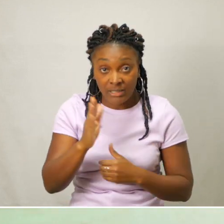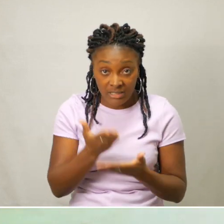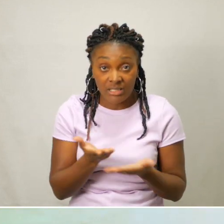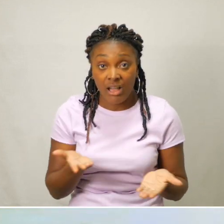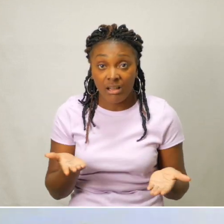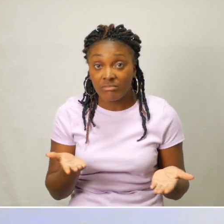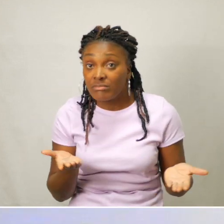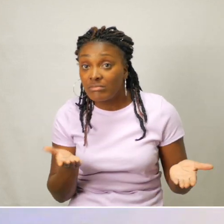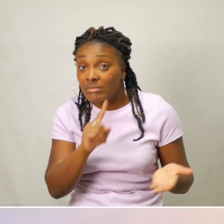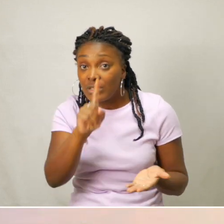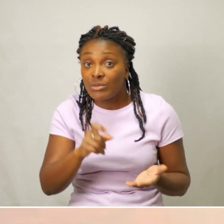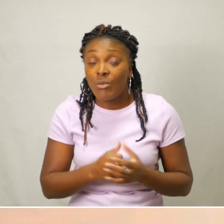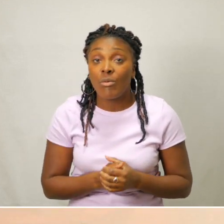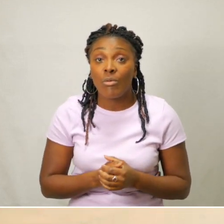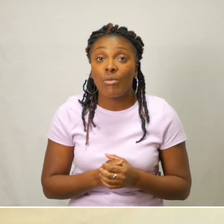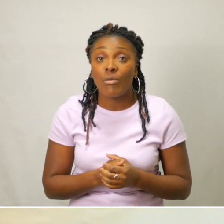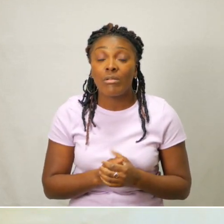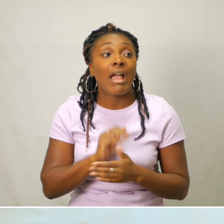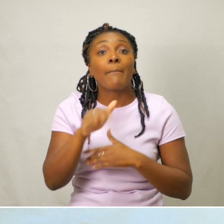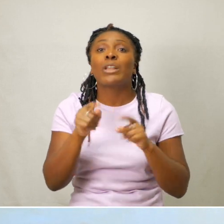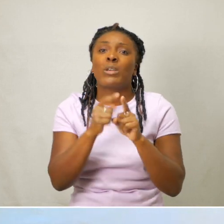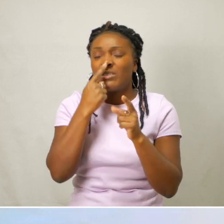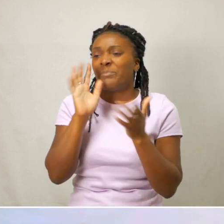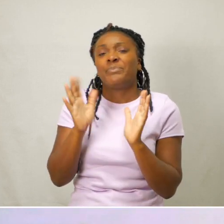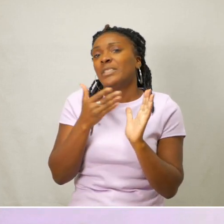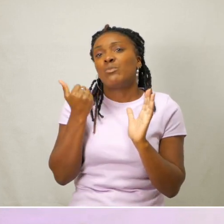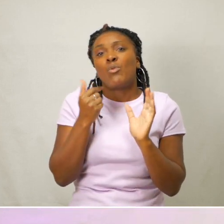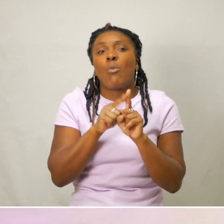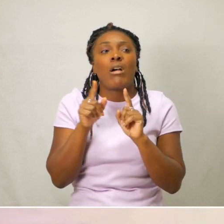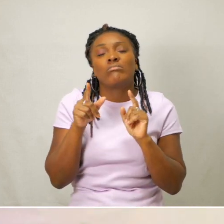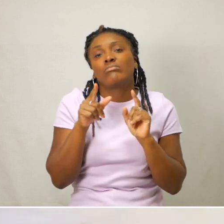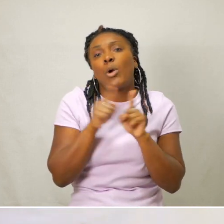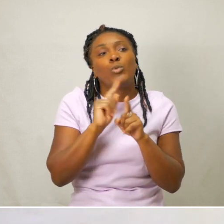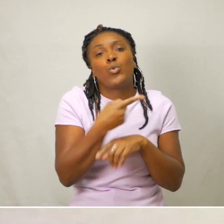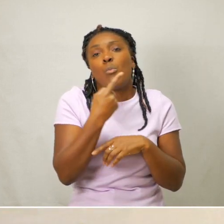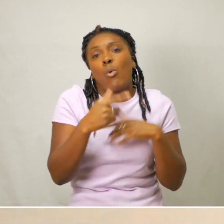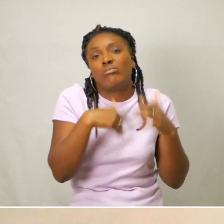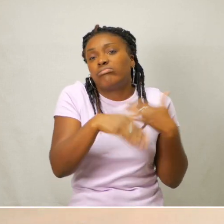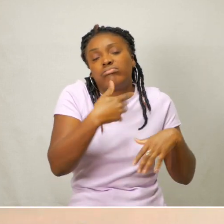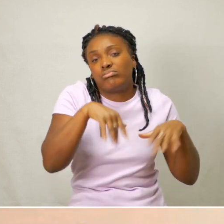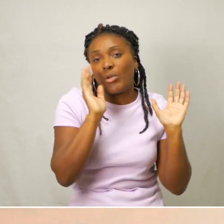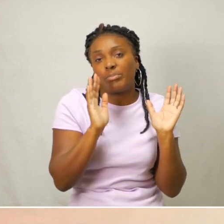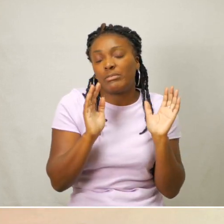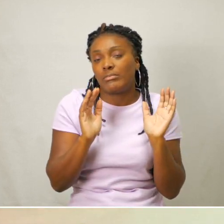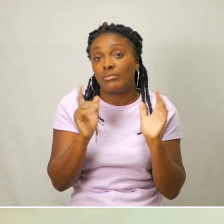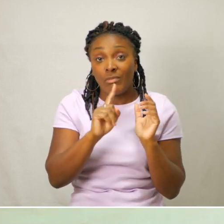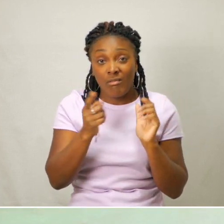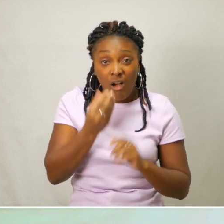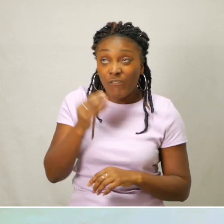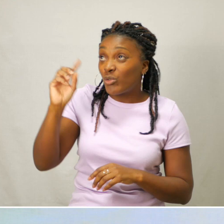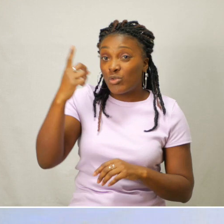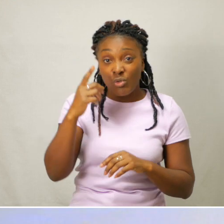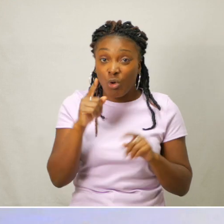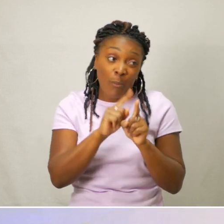jamais ». Et puis tu te fonds dans la masse et tu dis je vais faire comme tout le monde. Un enfant de Dieu n'est pas appelé à